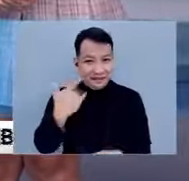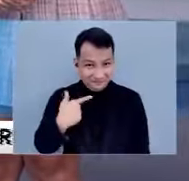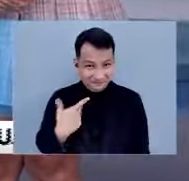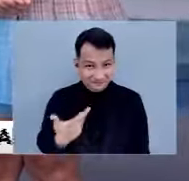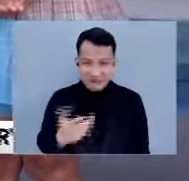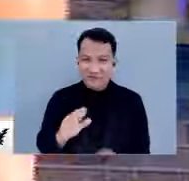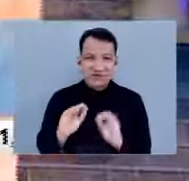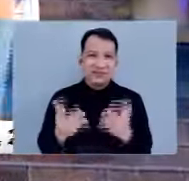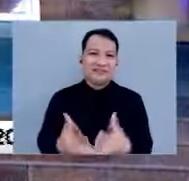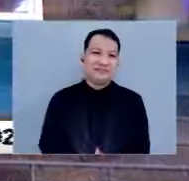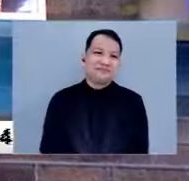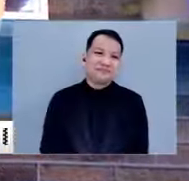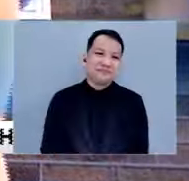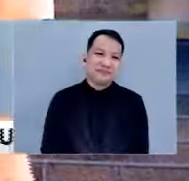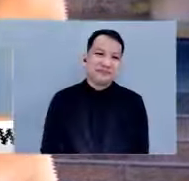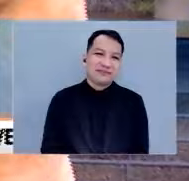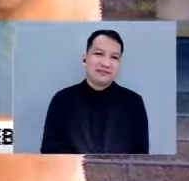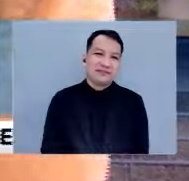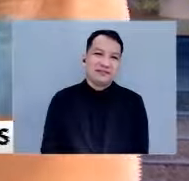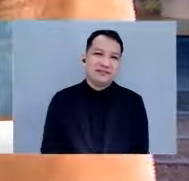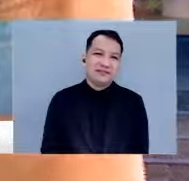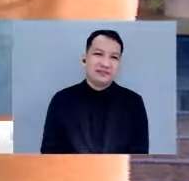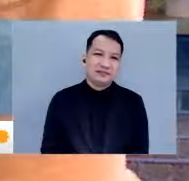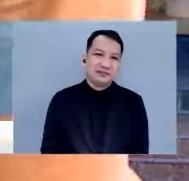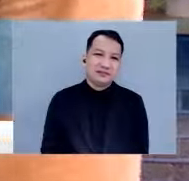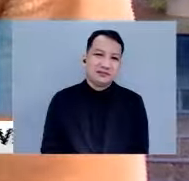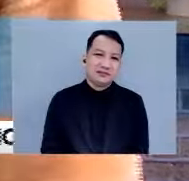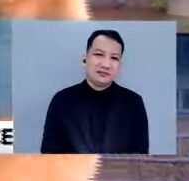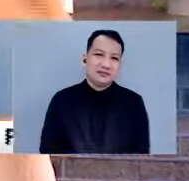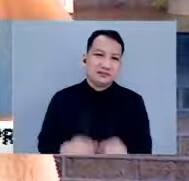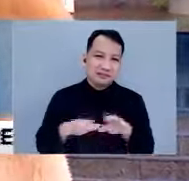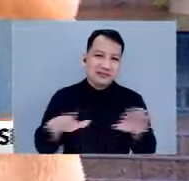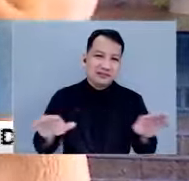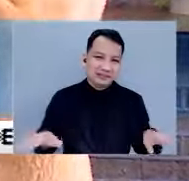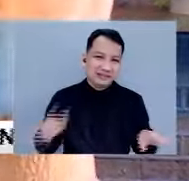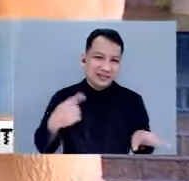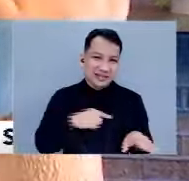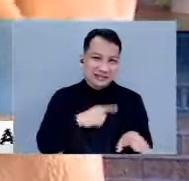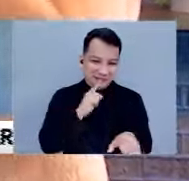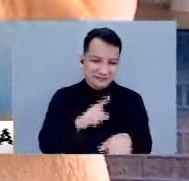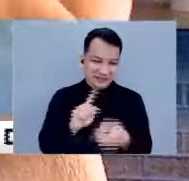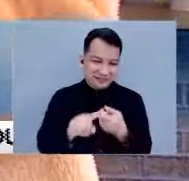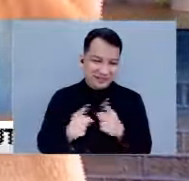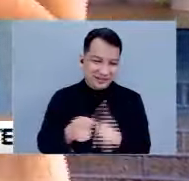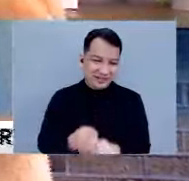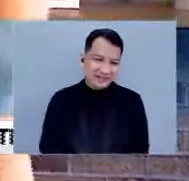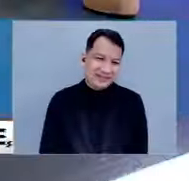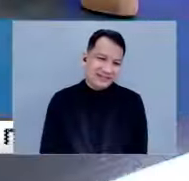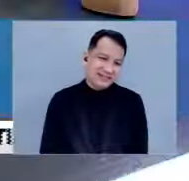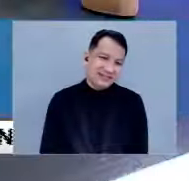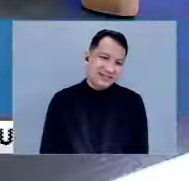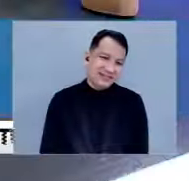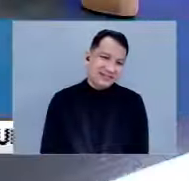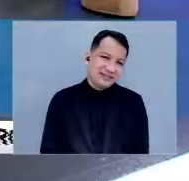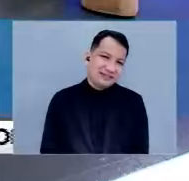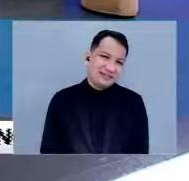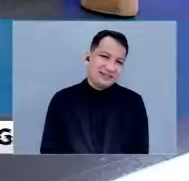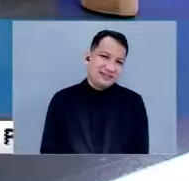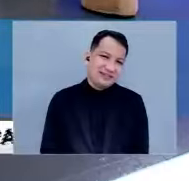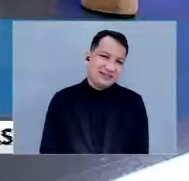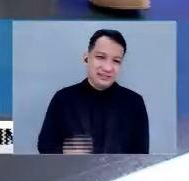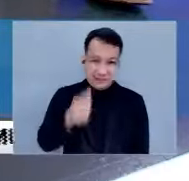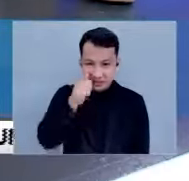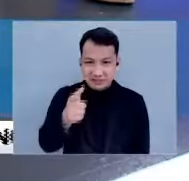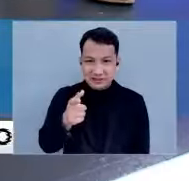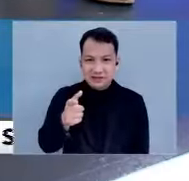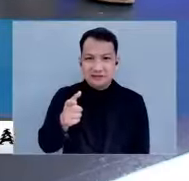po kasi ah child friendly rin po child friendly soak Alam mo I'm looking at the videos po no Alam niyo yung mga characters